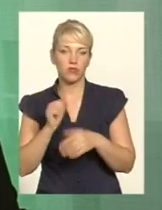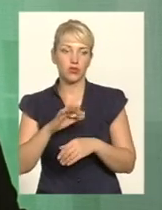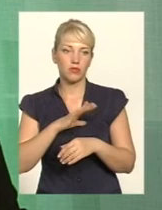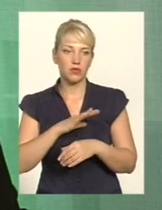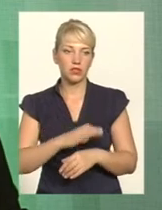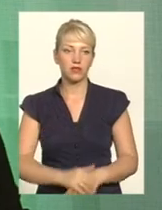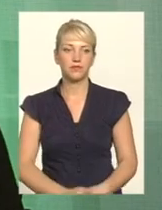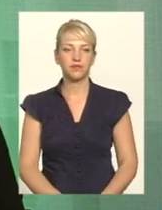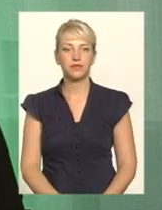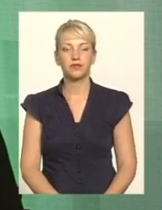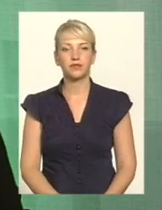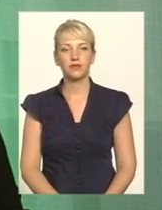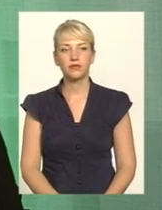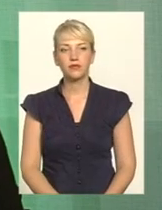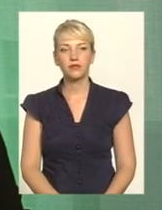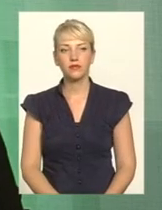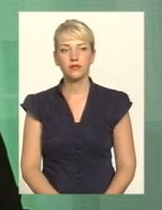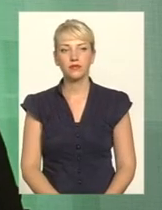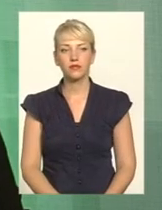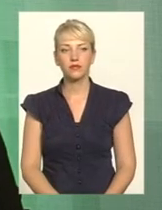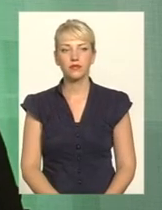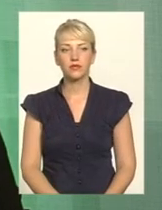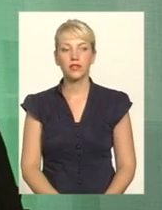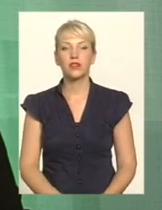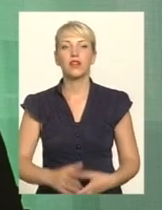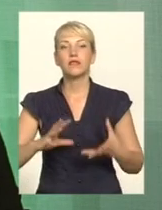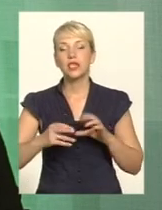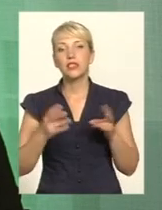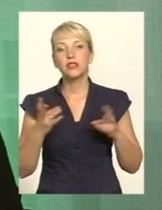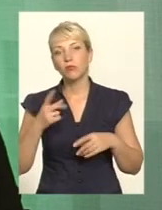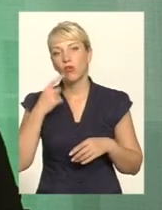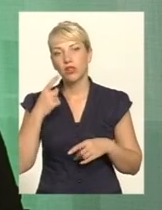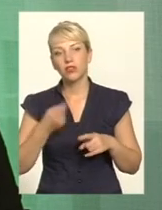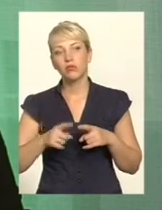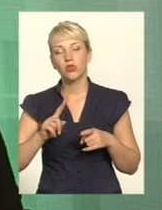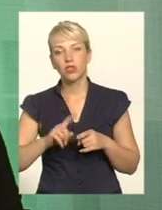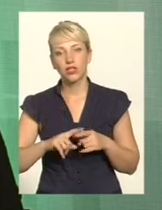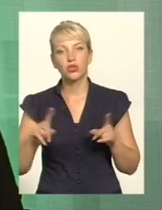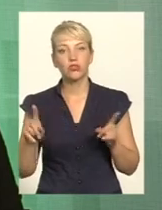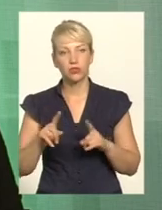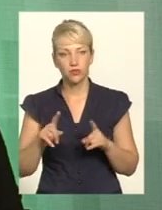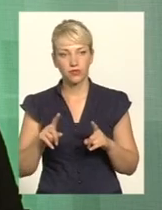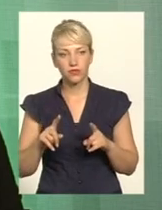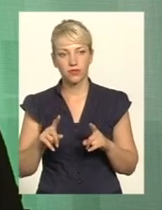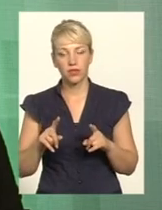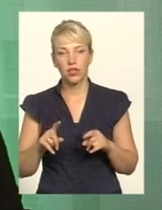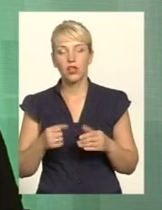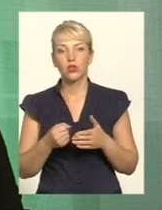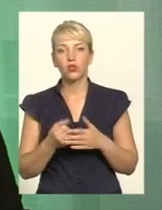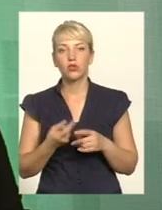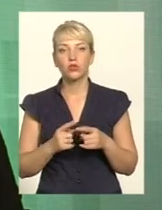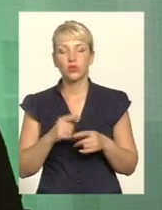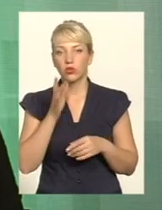станів. Тут взагалі варто говорити про те, що до цього